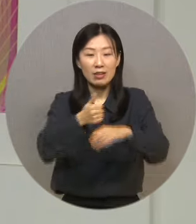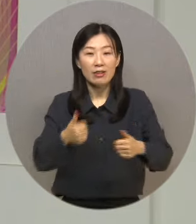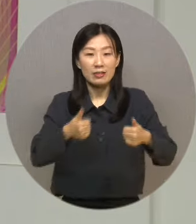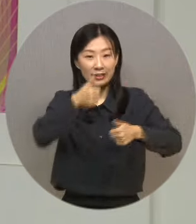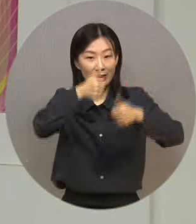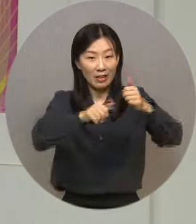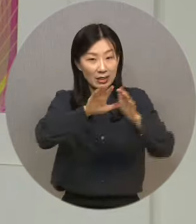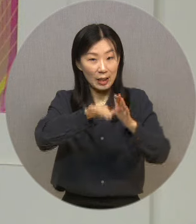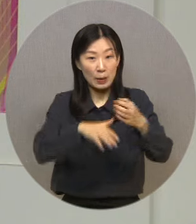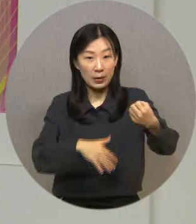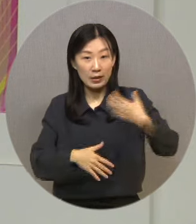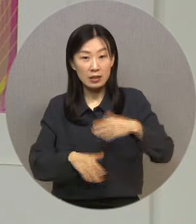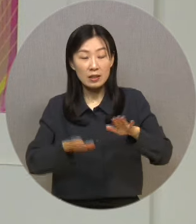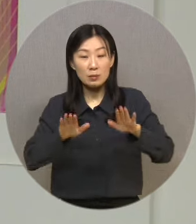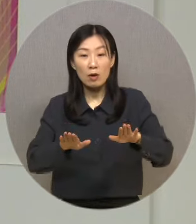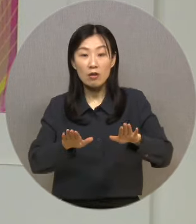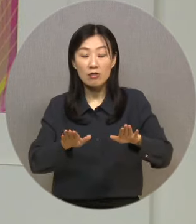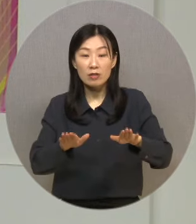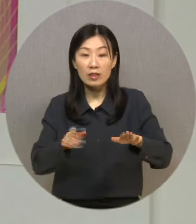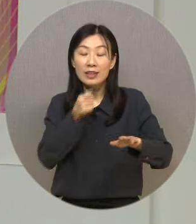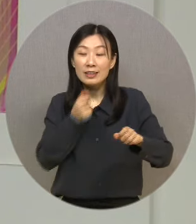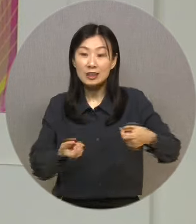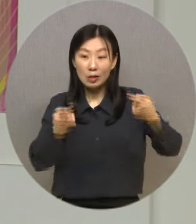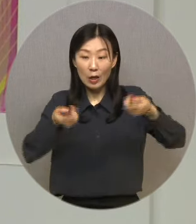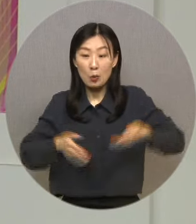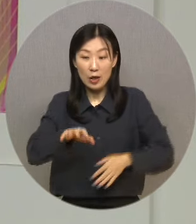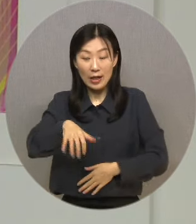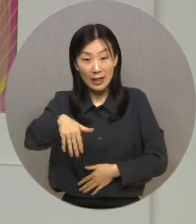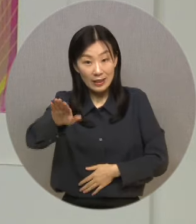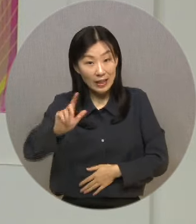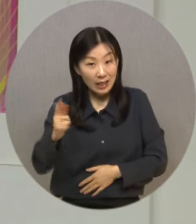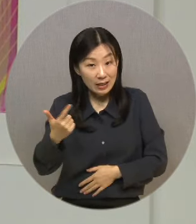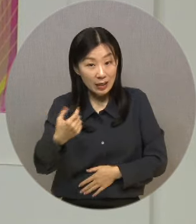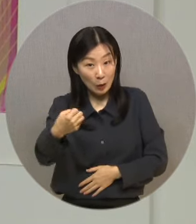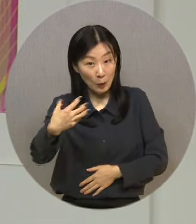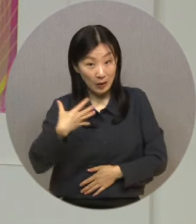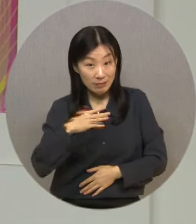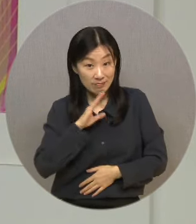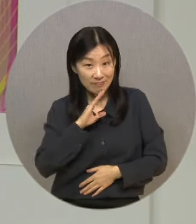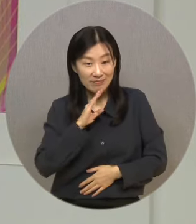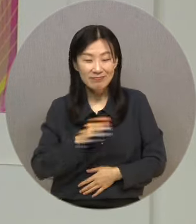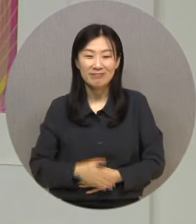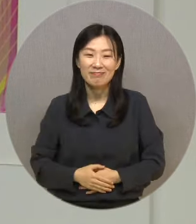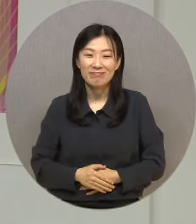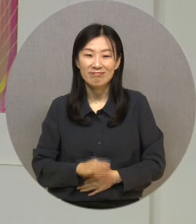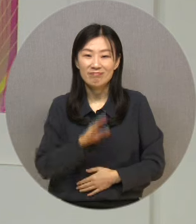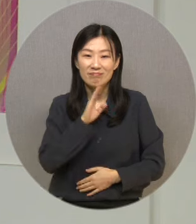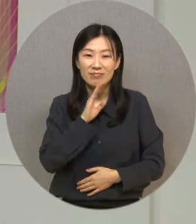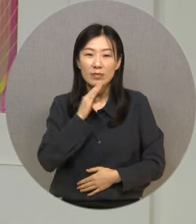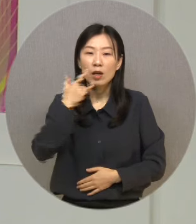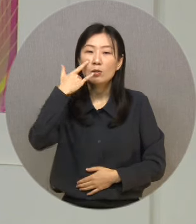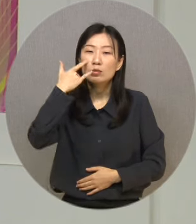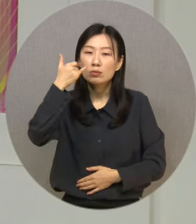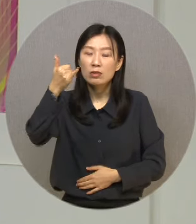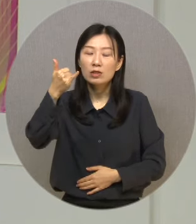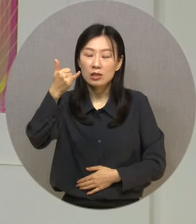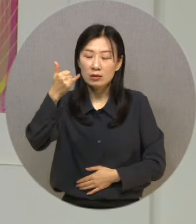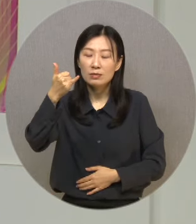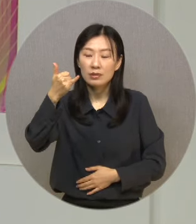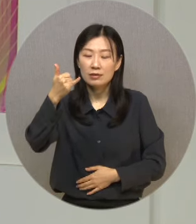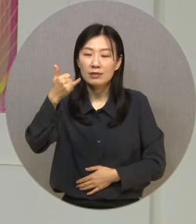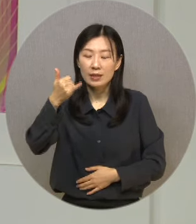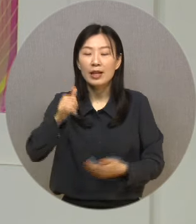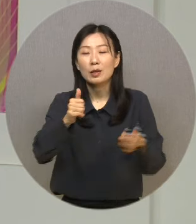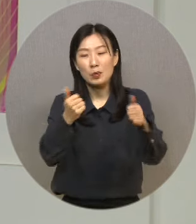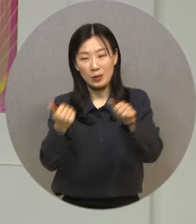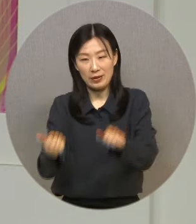이번 설에는 고향에 안 내려가신다고 말씀을 하셨거든요. 네, 그러셨죠. 네. 부모님은 다 세상 뜨셨고요.